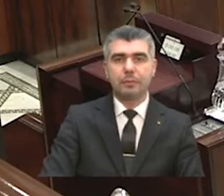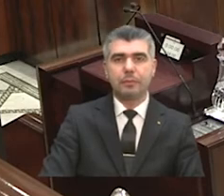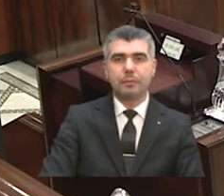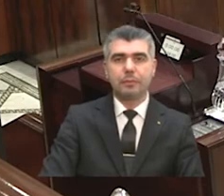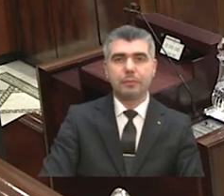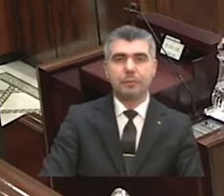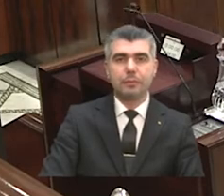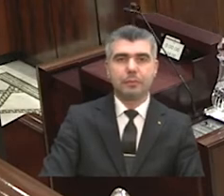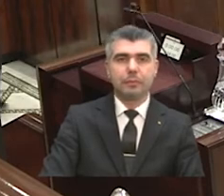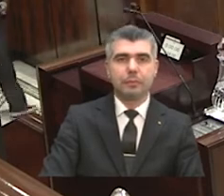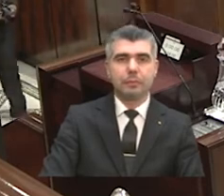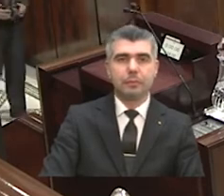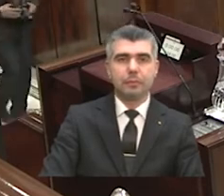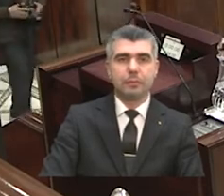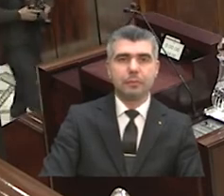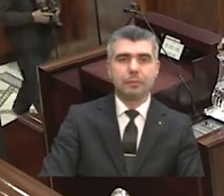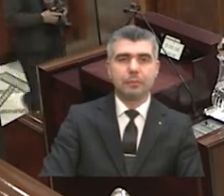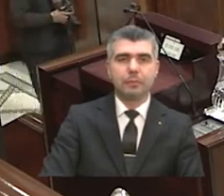Sori-Démocratie.